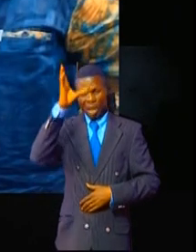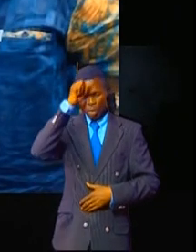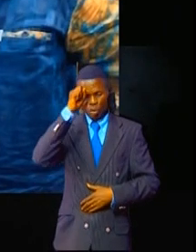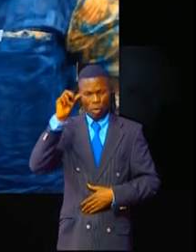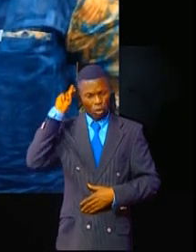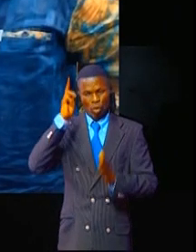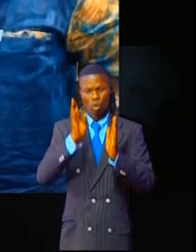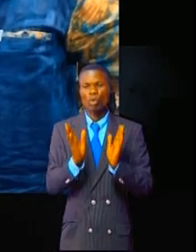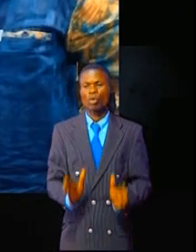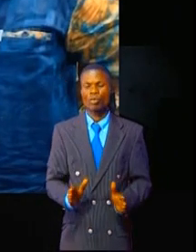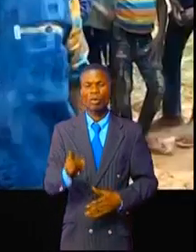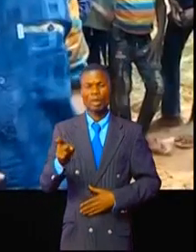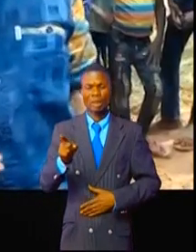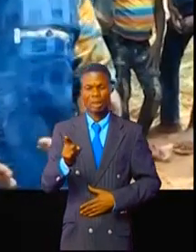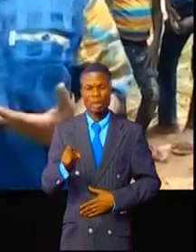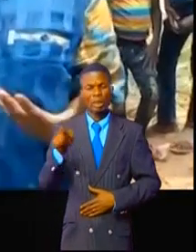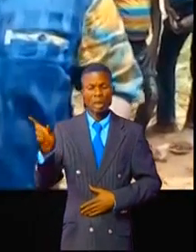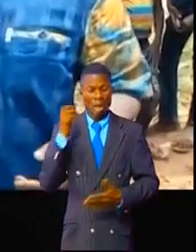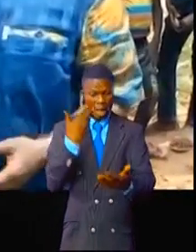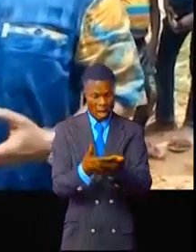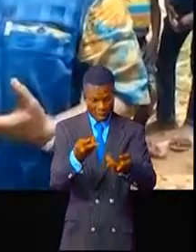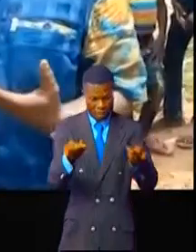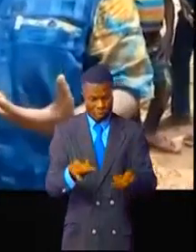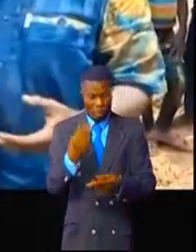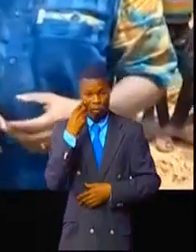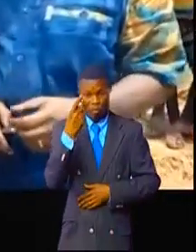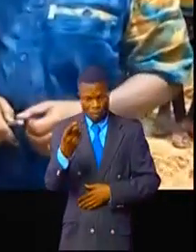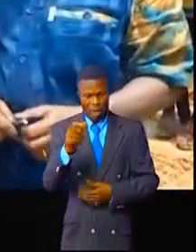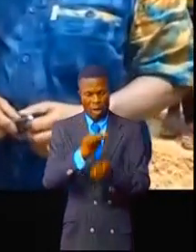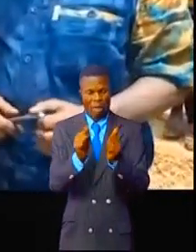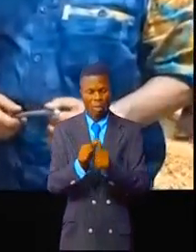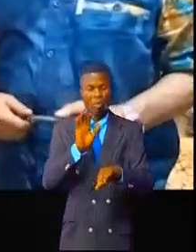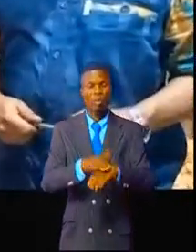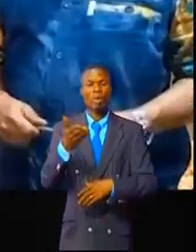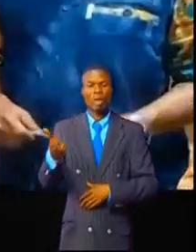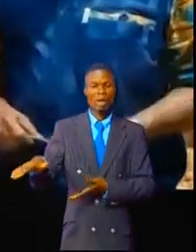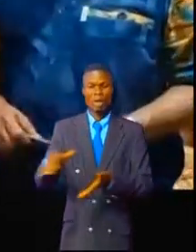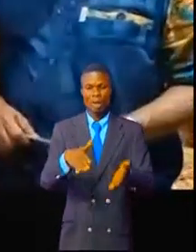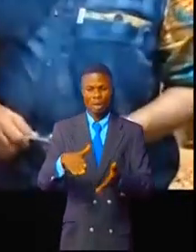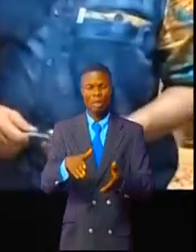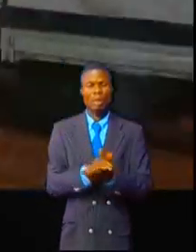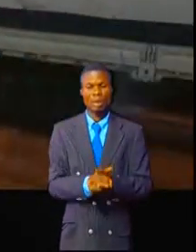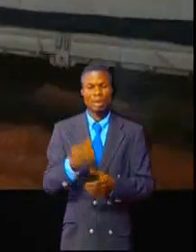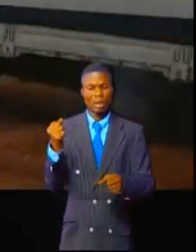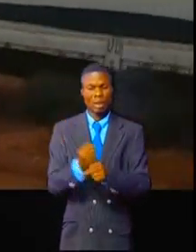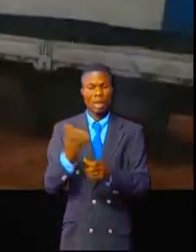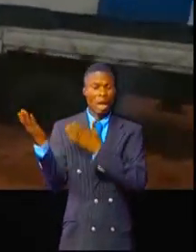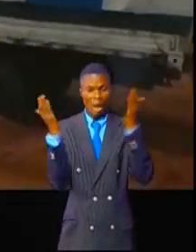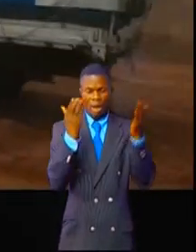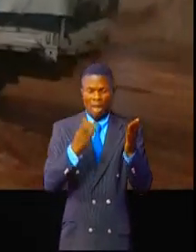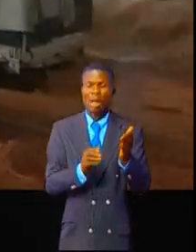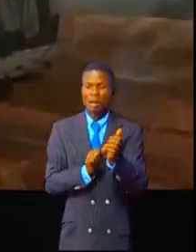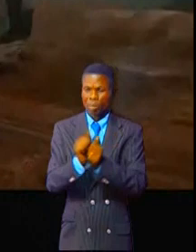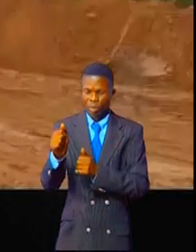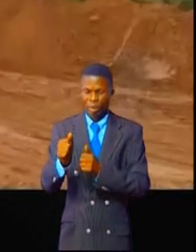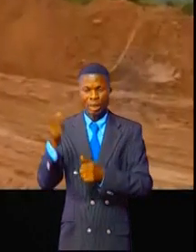willy y tourna à 100 qui aidèrent arrivé aussi sur place pour s'enquérir de la situation présentement les trafics arrêt pris entre kinshasa